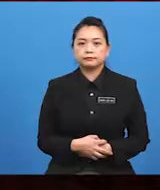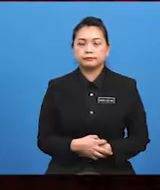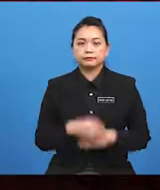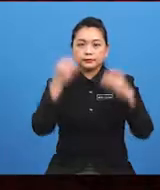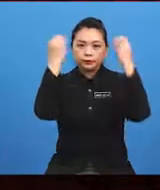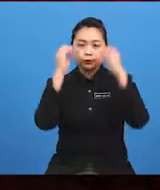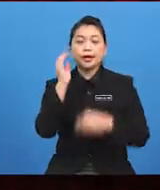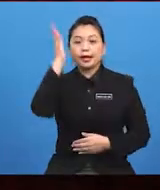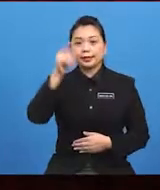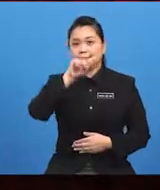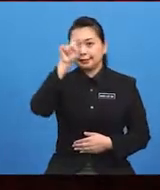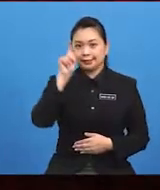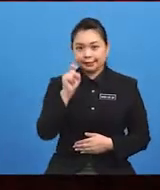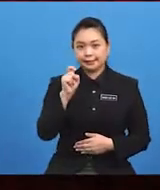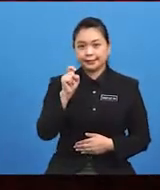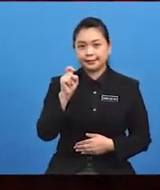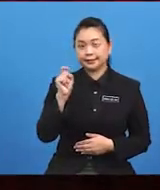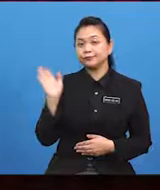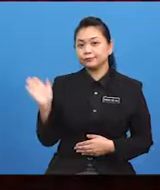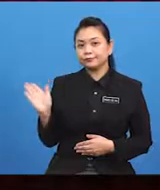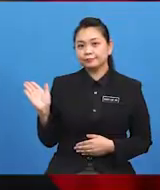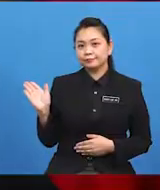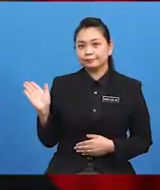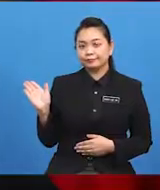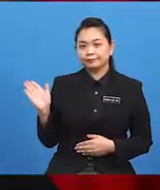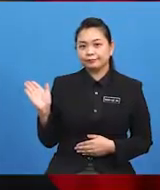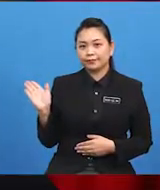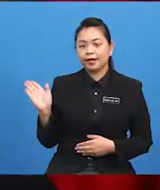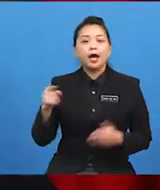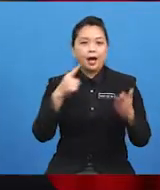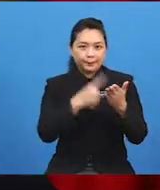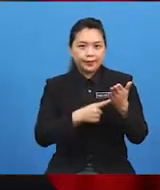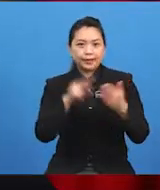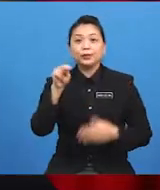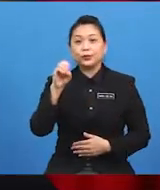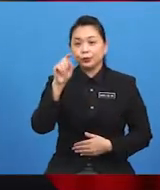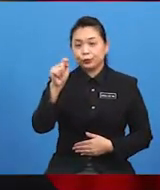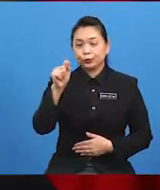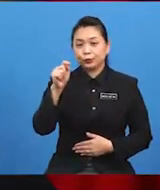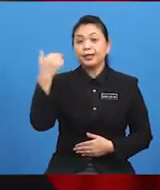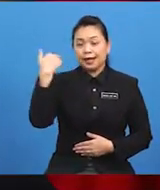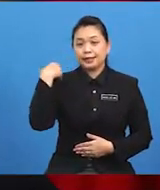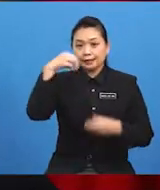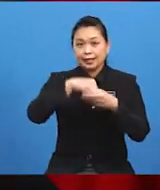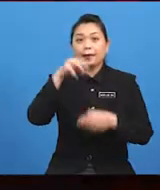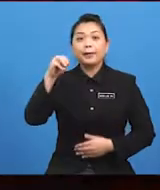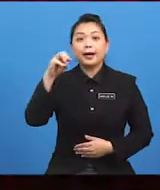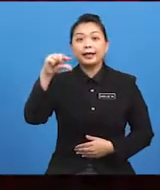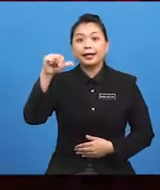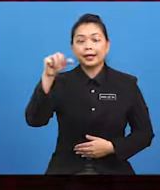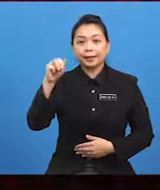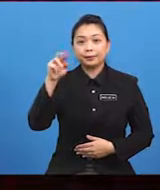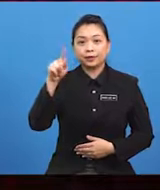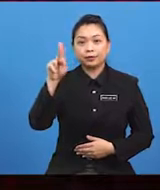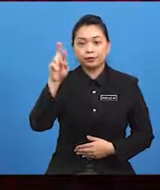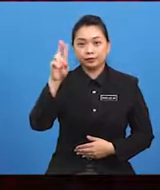Cikgu akan bertanya soalan kepada rakan kita Haziq. Haziq, apakah not-not yang terdapat dalam makam kod? Not-not